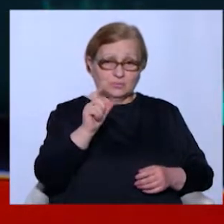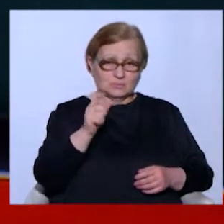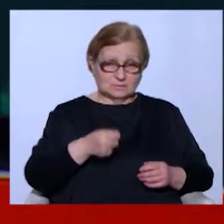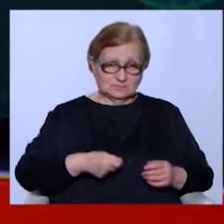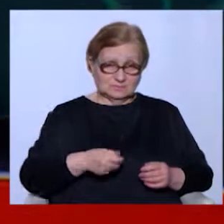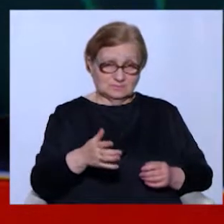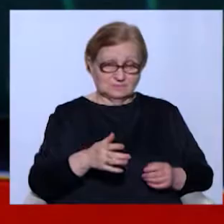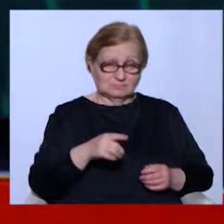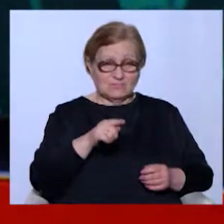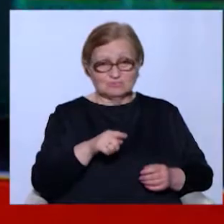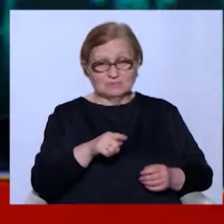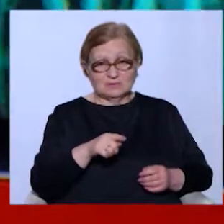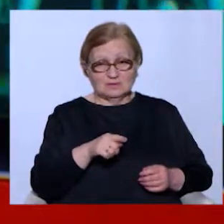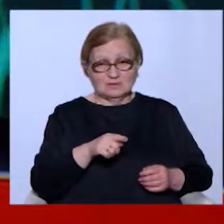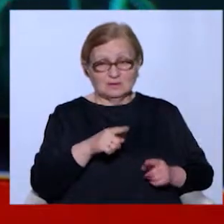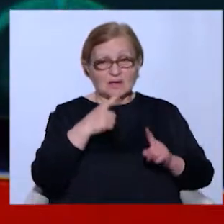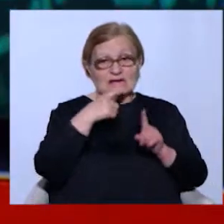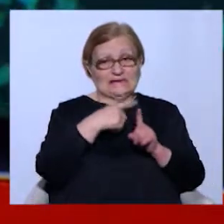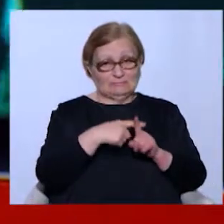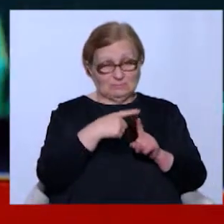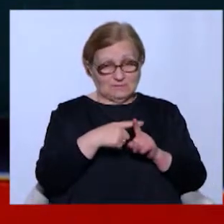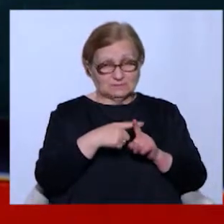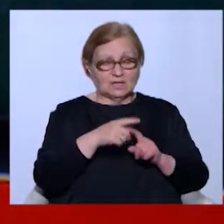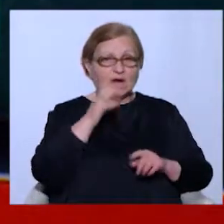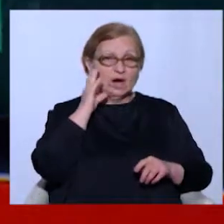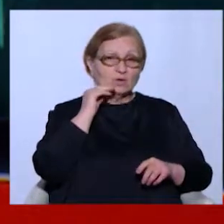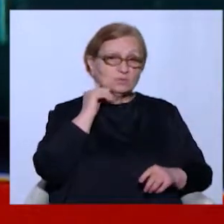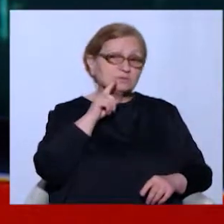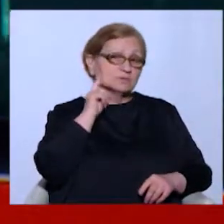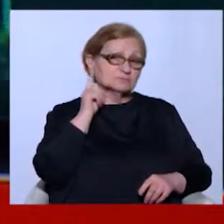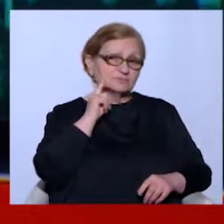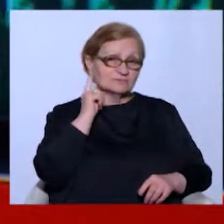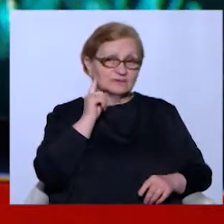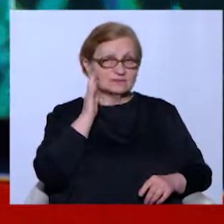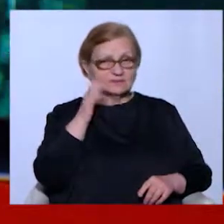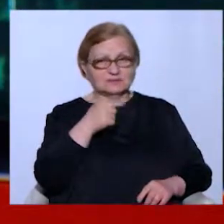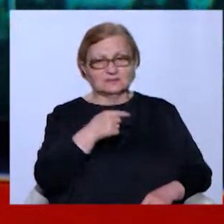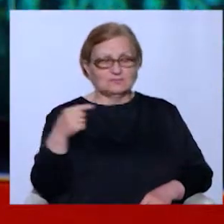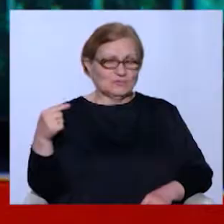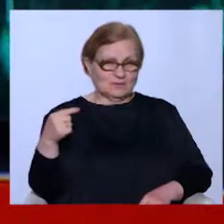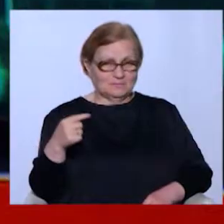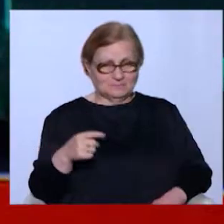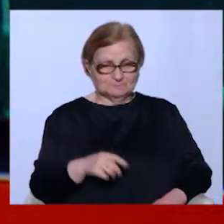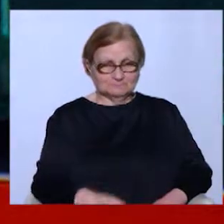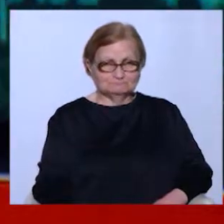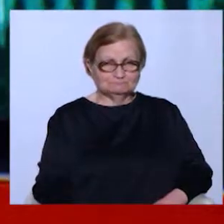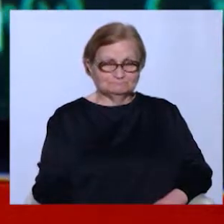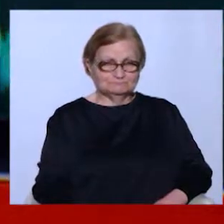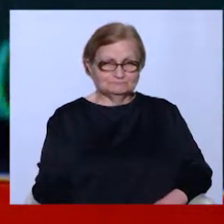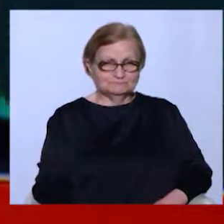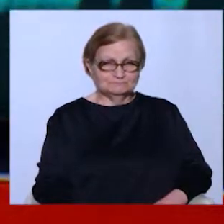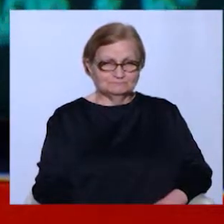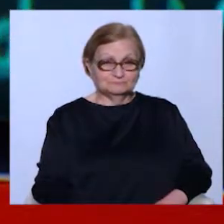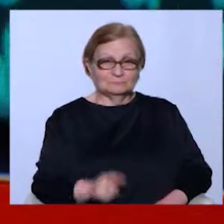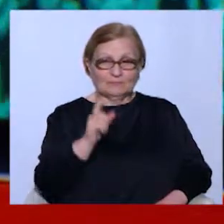კამათელს, მაშინ გვექნება მიმატება, როცა გავაგორებ მწვანე კამათელს, გვექნება გამოკლება. კარგი,